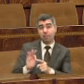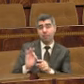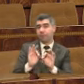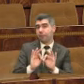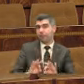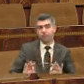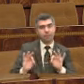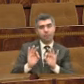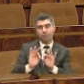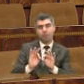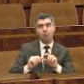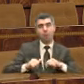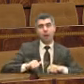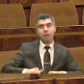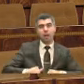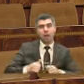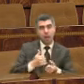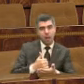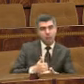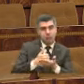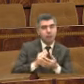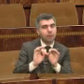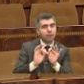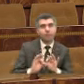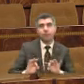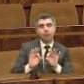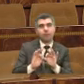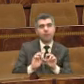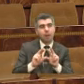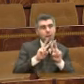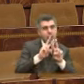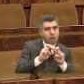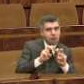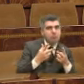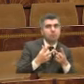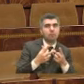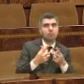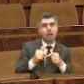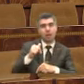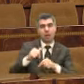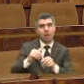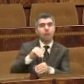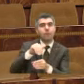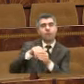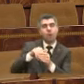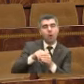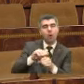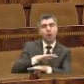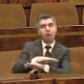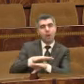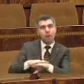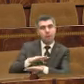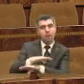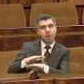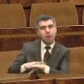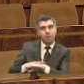اولا الوزاره لم تساهم باي شيء باستثناء تتبع ديال الوكاله، لان فقط كاين هناك الجهه، كاين وكالات